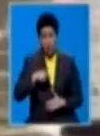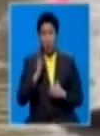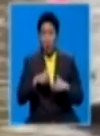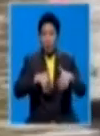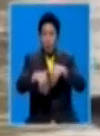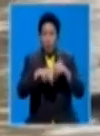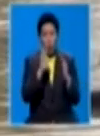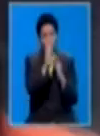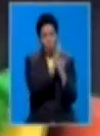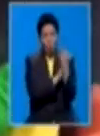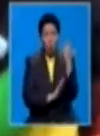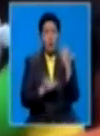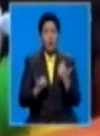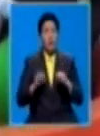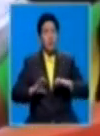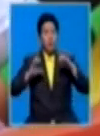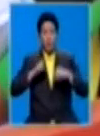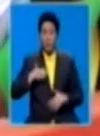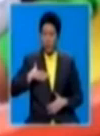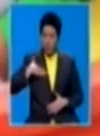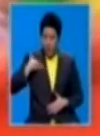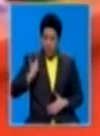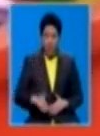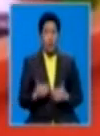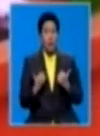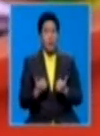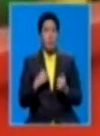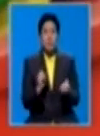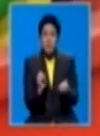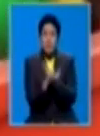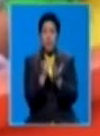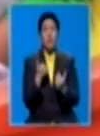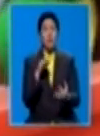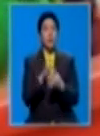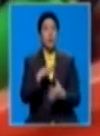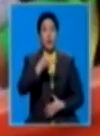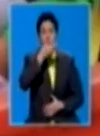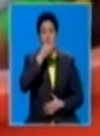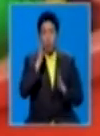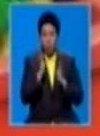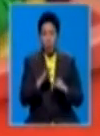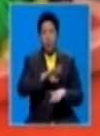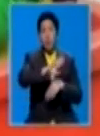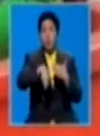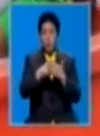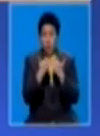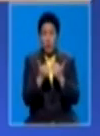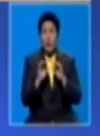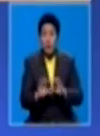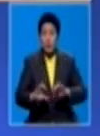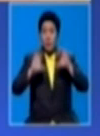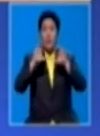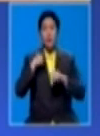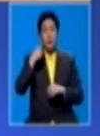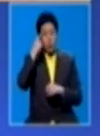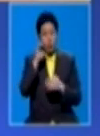ที่แล้วก็ทำให้รัฐบาลไม่สบายใจด้วยนะครับมีผลกระทบต่อการประกอบอาชีพของพี่น้องประชาชนในวงกว้างรัฐบาลให้